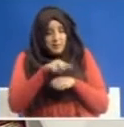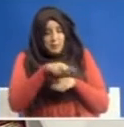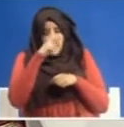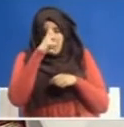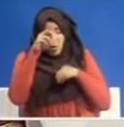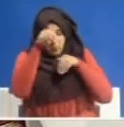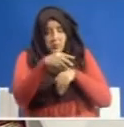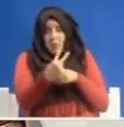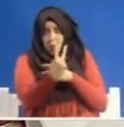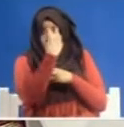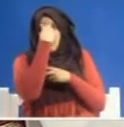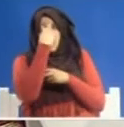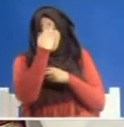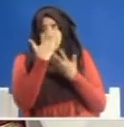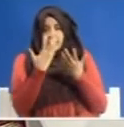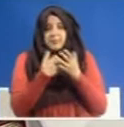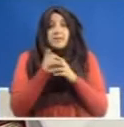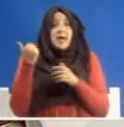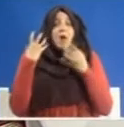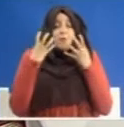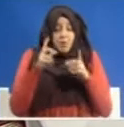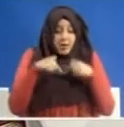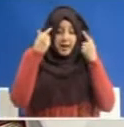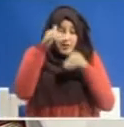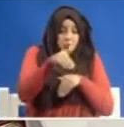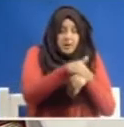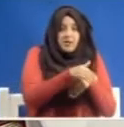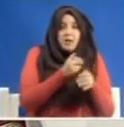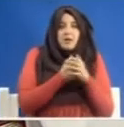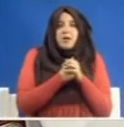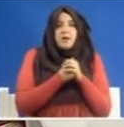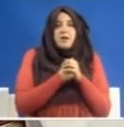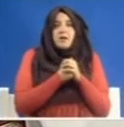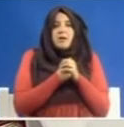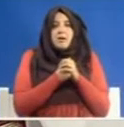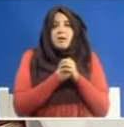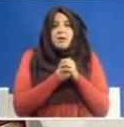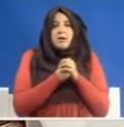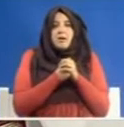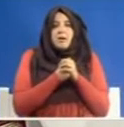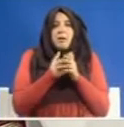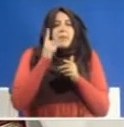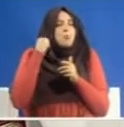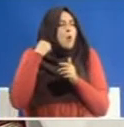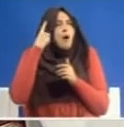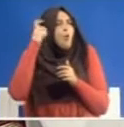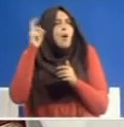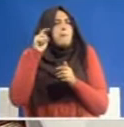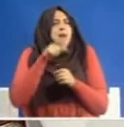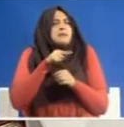نعم. شفنا قبل حبيت نروح بصح كي انا قلت لهم بحال ما كاش منها هذا الصوالح.